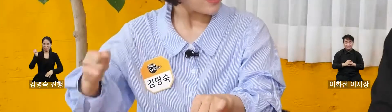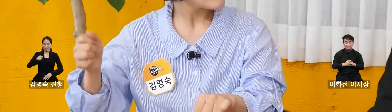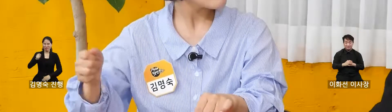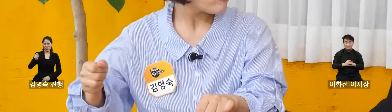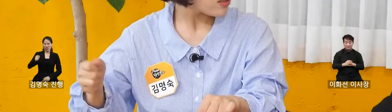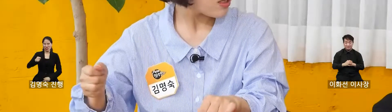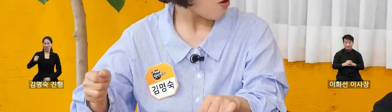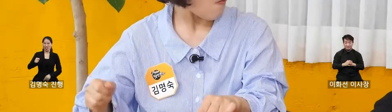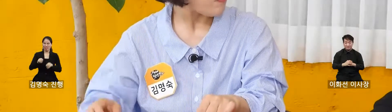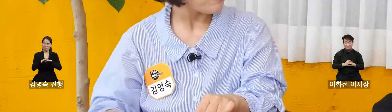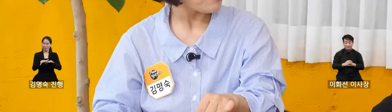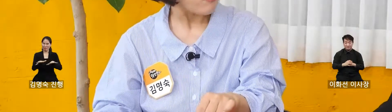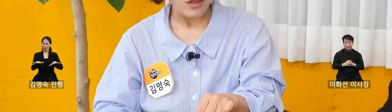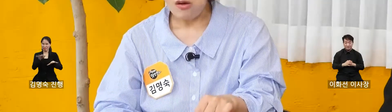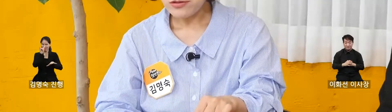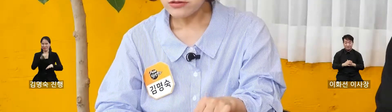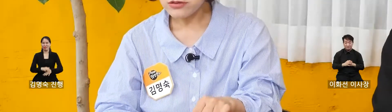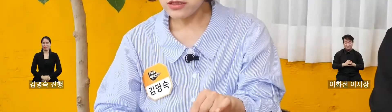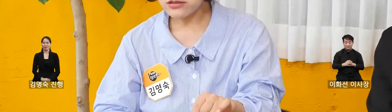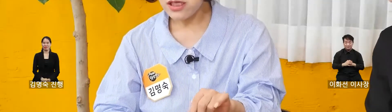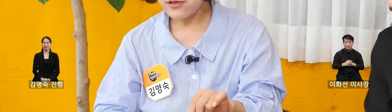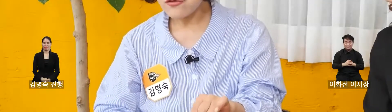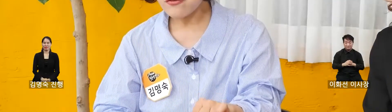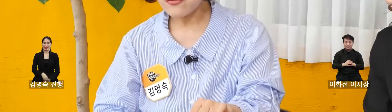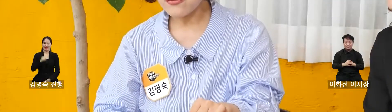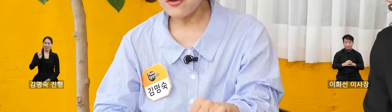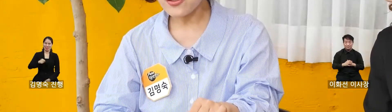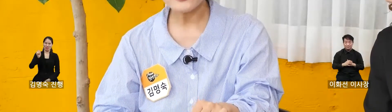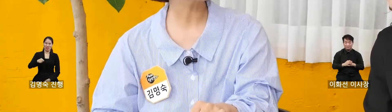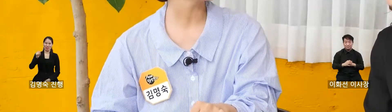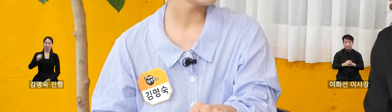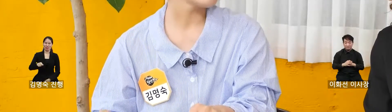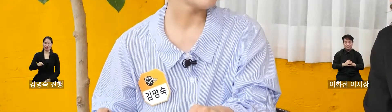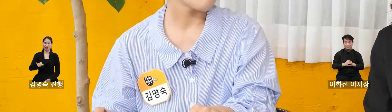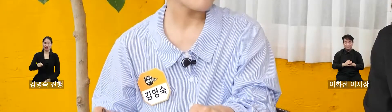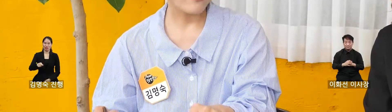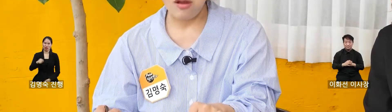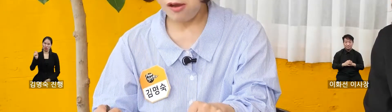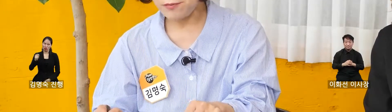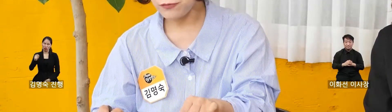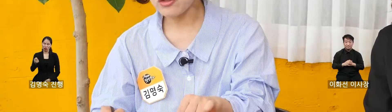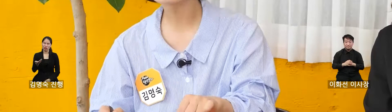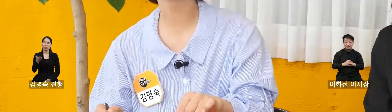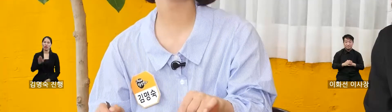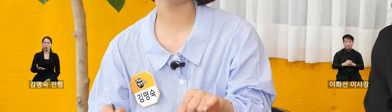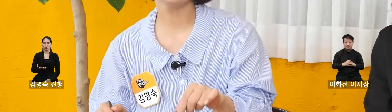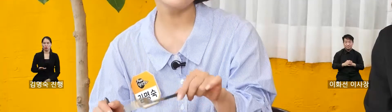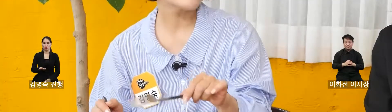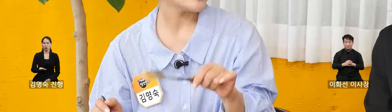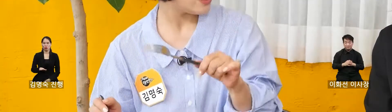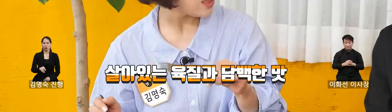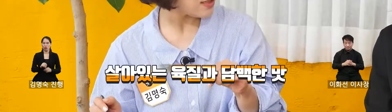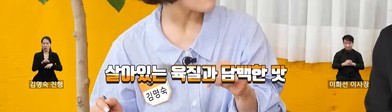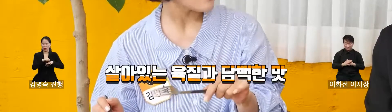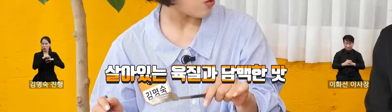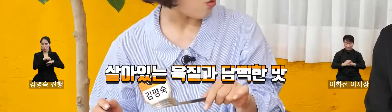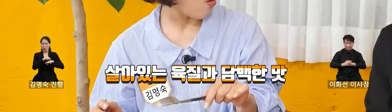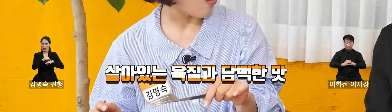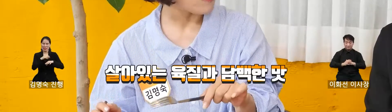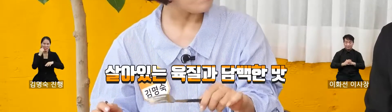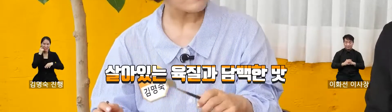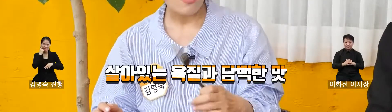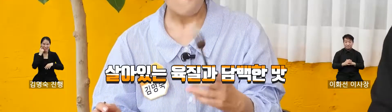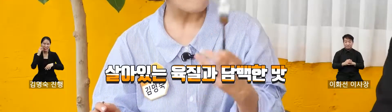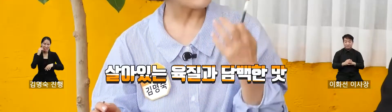때려주잖아요. 근데 그 때려주는 거 치고도 네. 육질이 살아